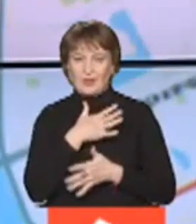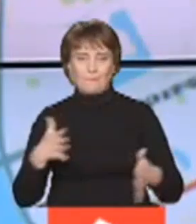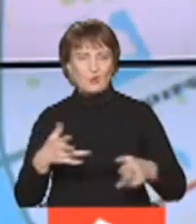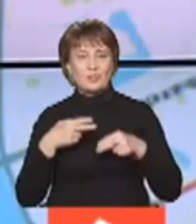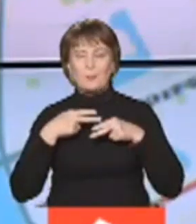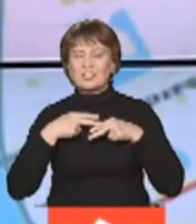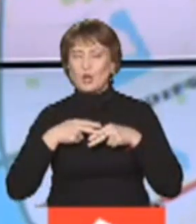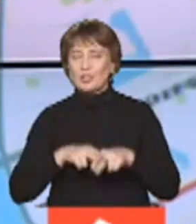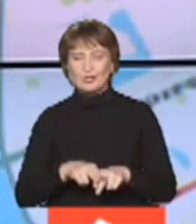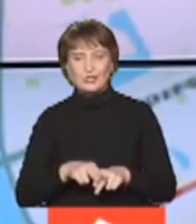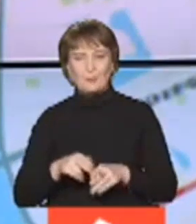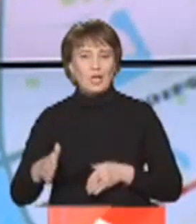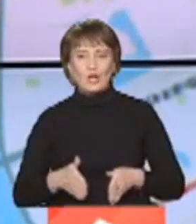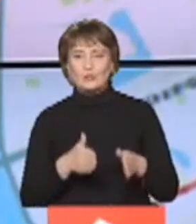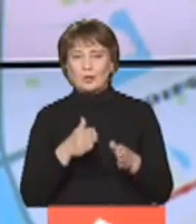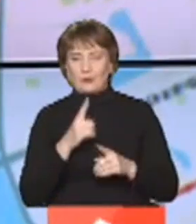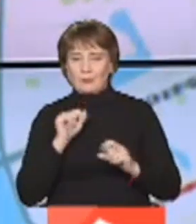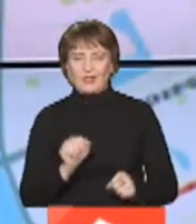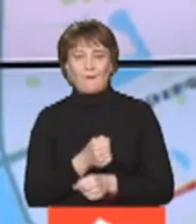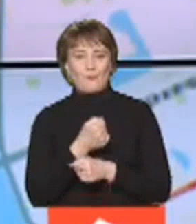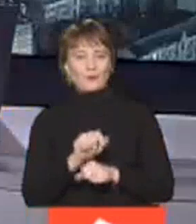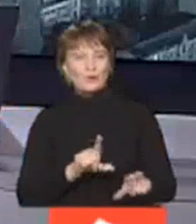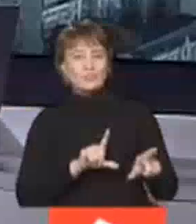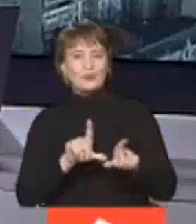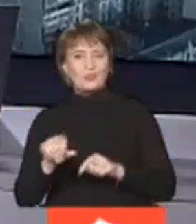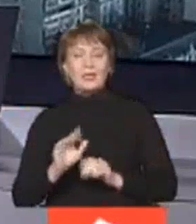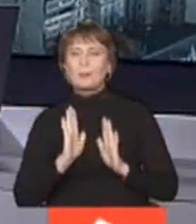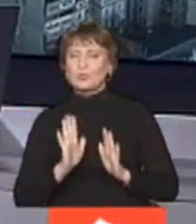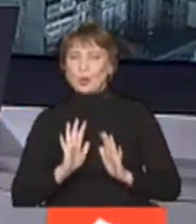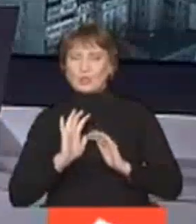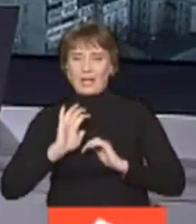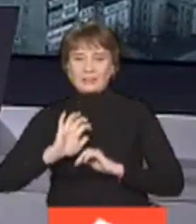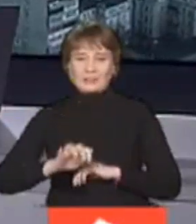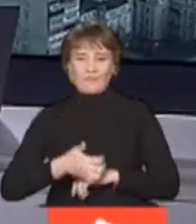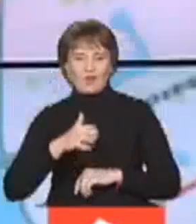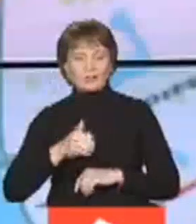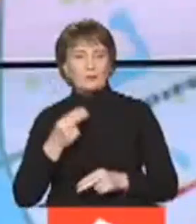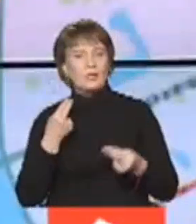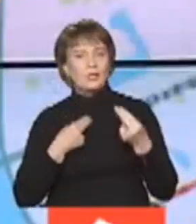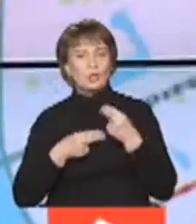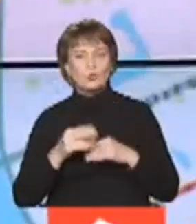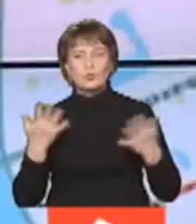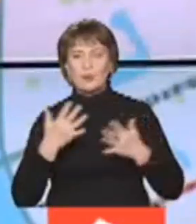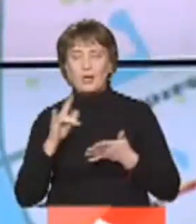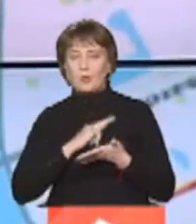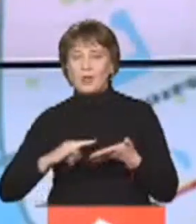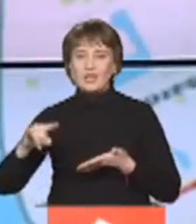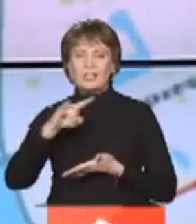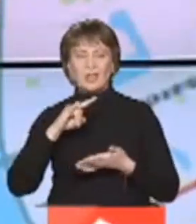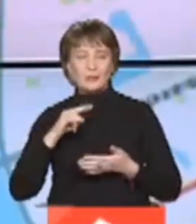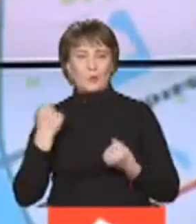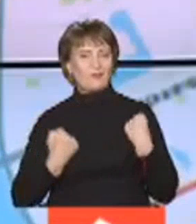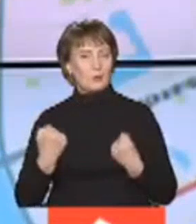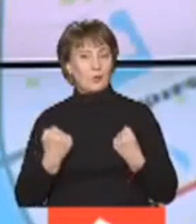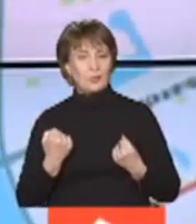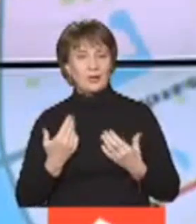столичними дорогами. Тільки екскаватором. Дійсно таке. От краще екскаватором або краще на якомусь літаючому автомобілі, тому